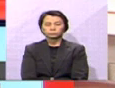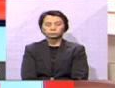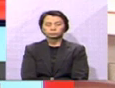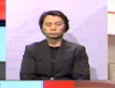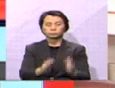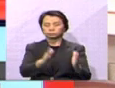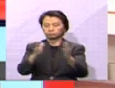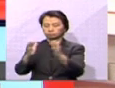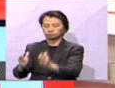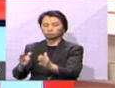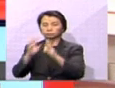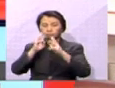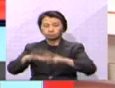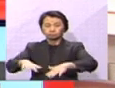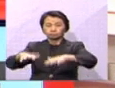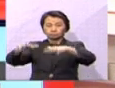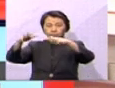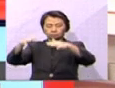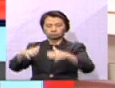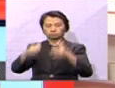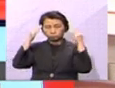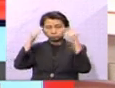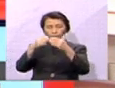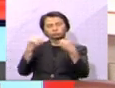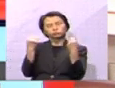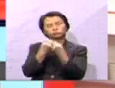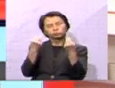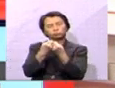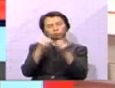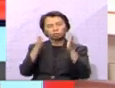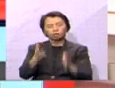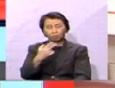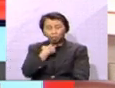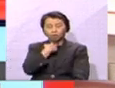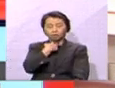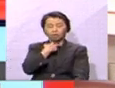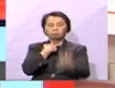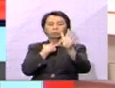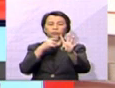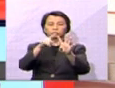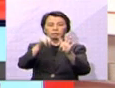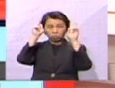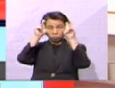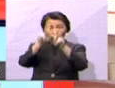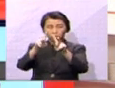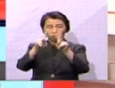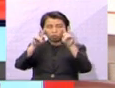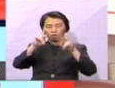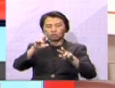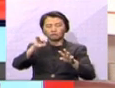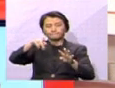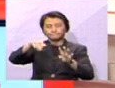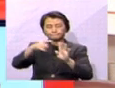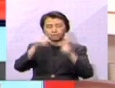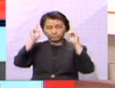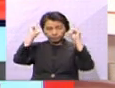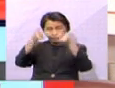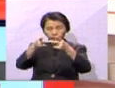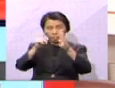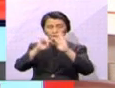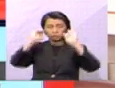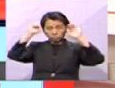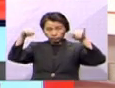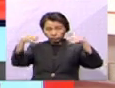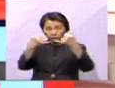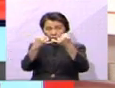beralih ke perkembangan banjir di Pahang jumlah penduduk terjejas di empat daerah iaitu Kuantan rompin pekan dan jerantut terus